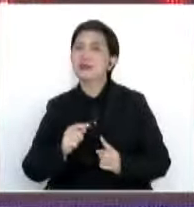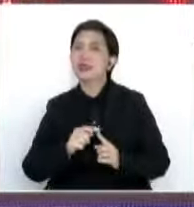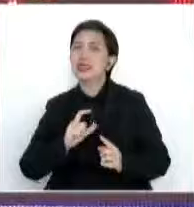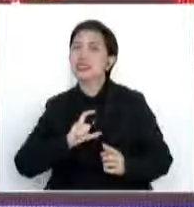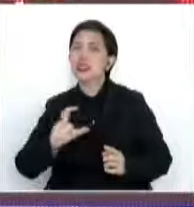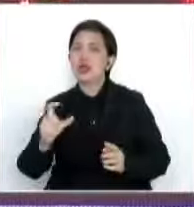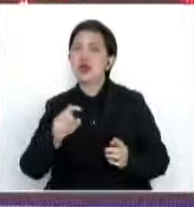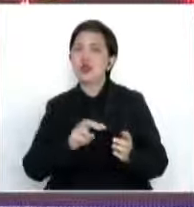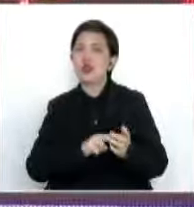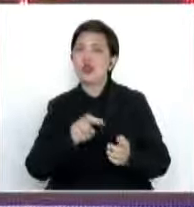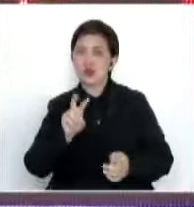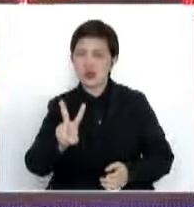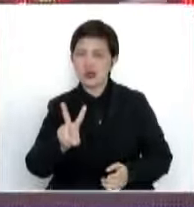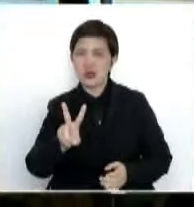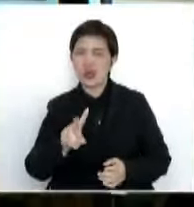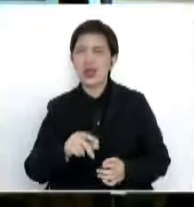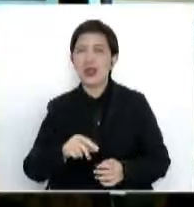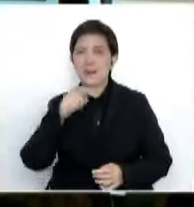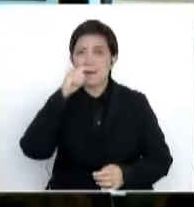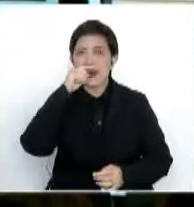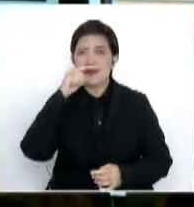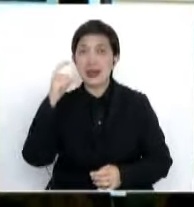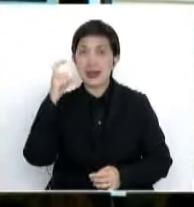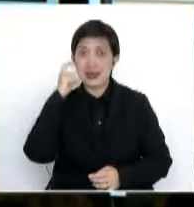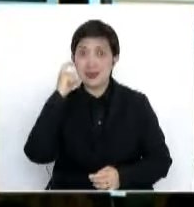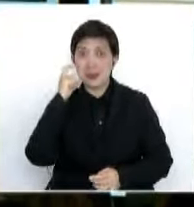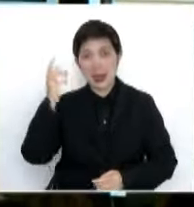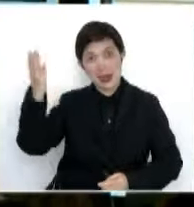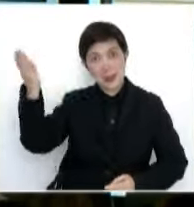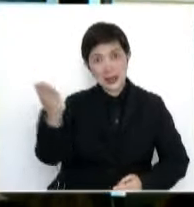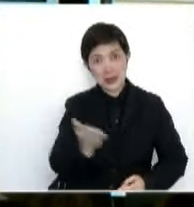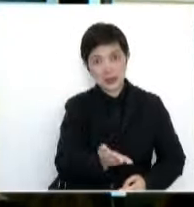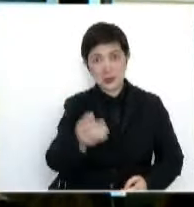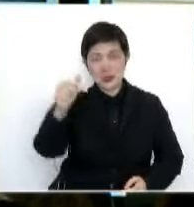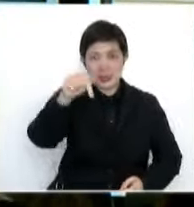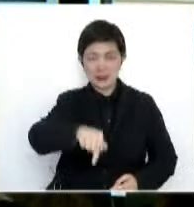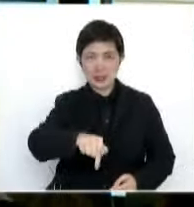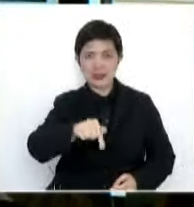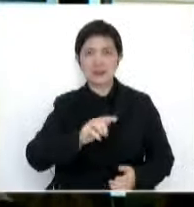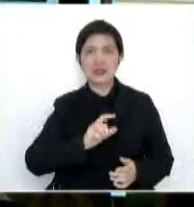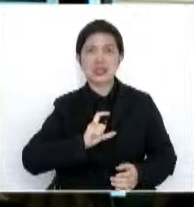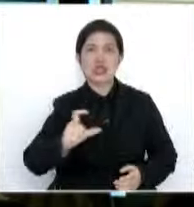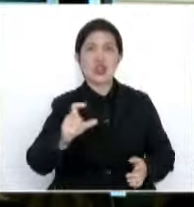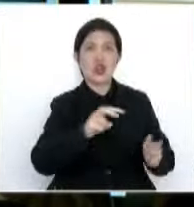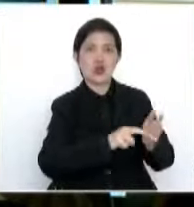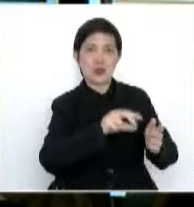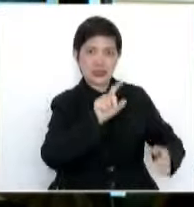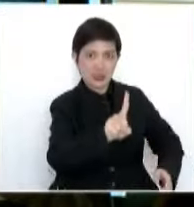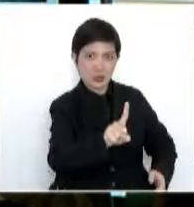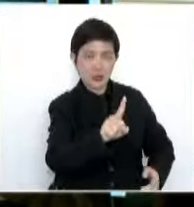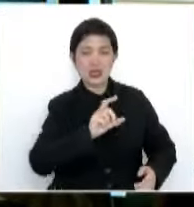Wardana kami persilakan untuk maju ke depan Pasangan calon nomor 1 dan